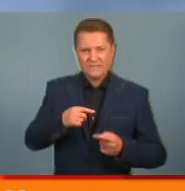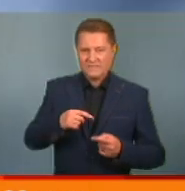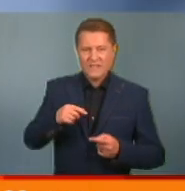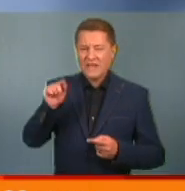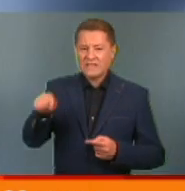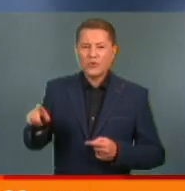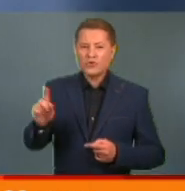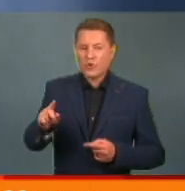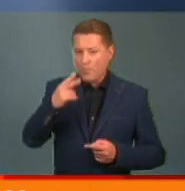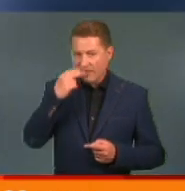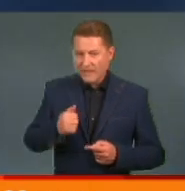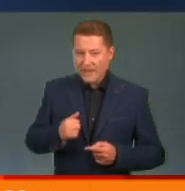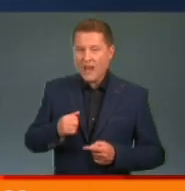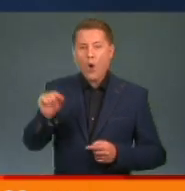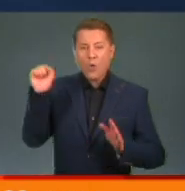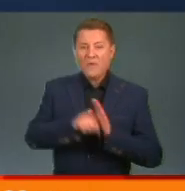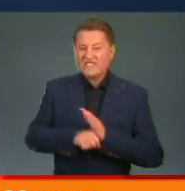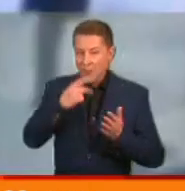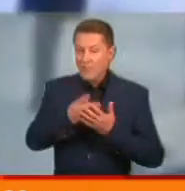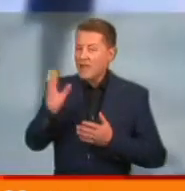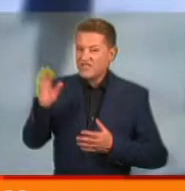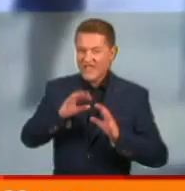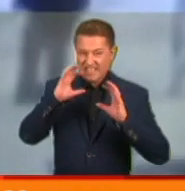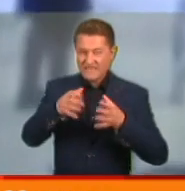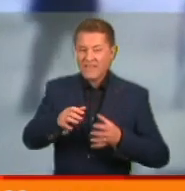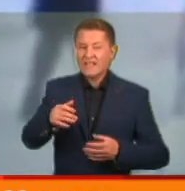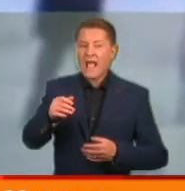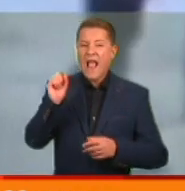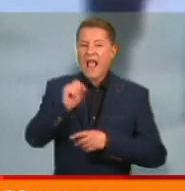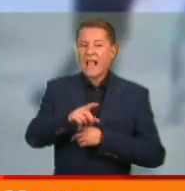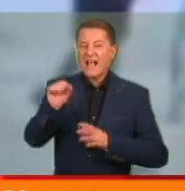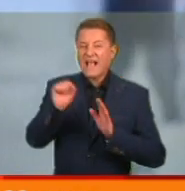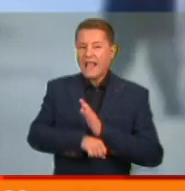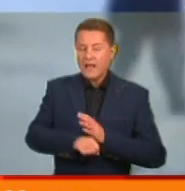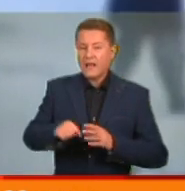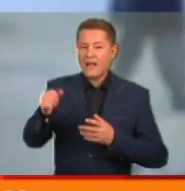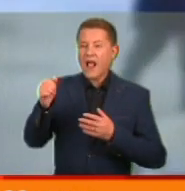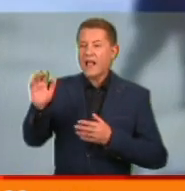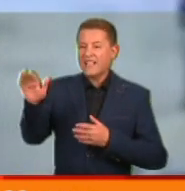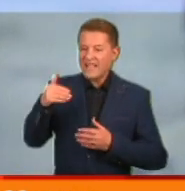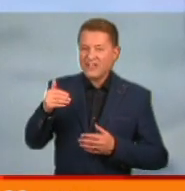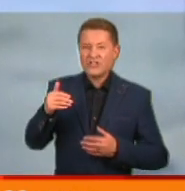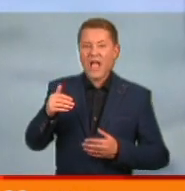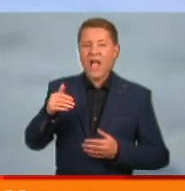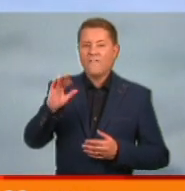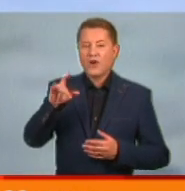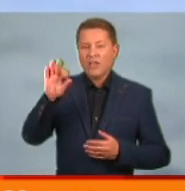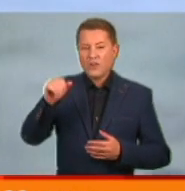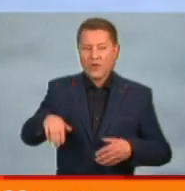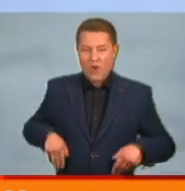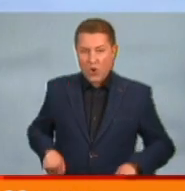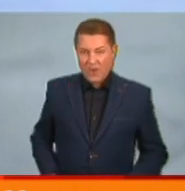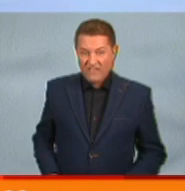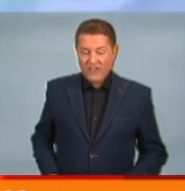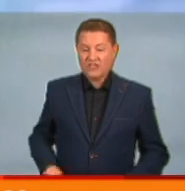день вбивства це побачить увесь світ. Подивіться, кілер кличе Вороненкова, а охоронець навіть не реагує. Руки у кишенях і попри